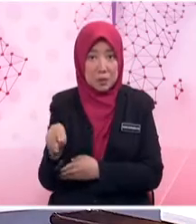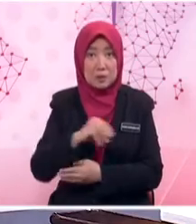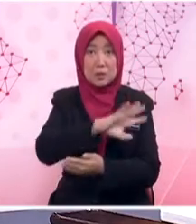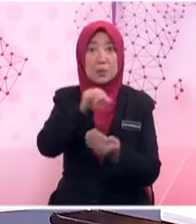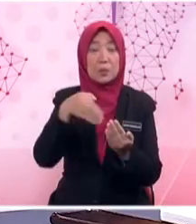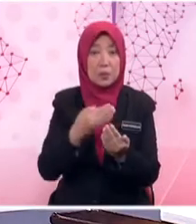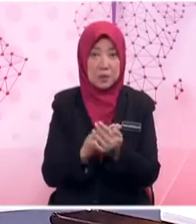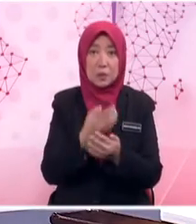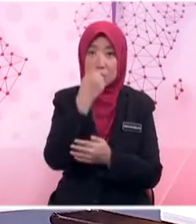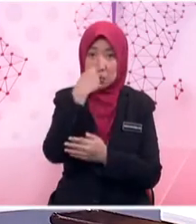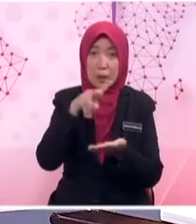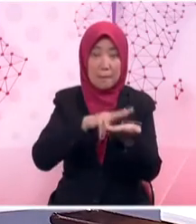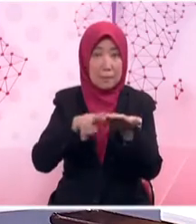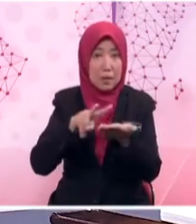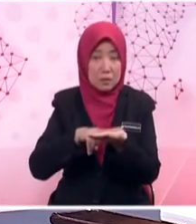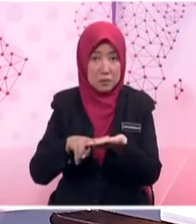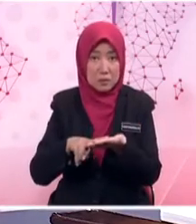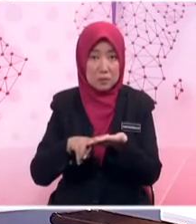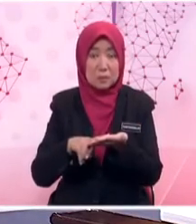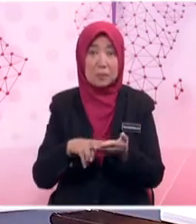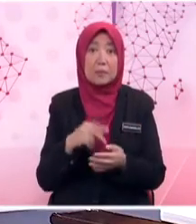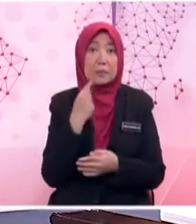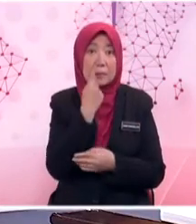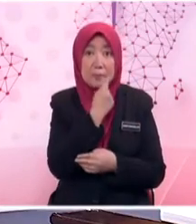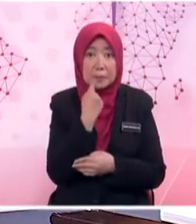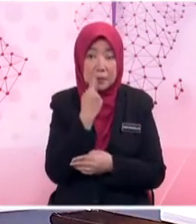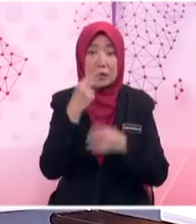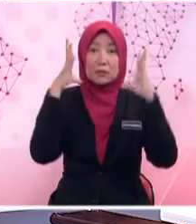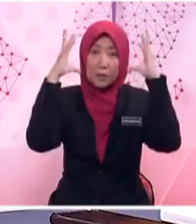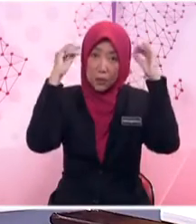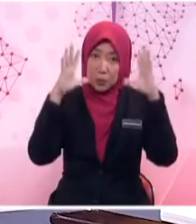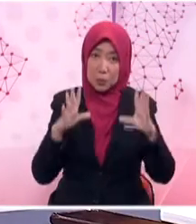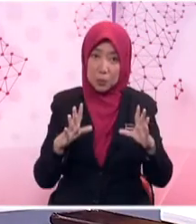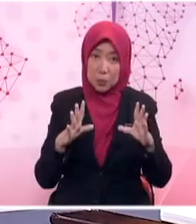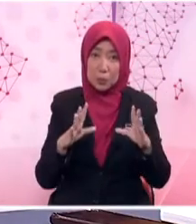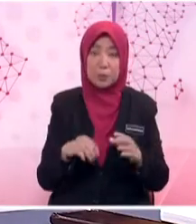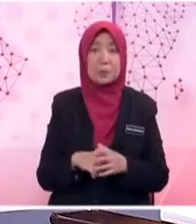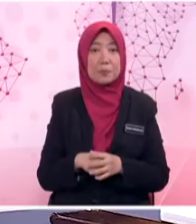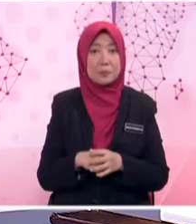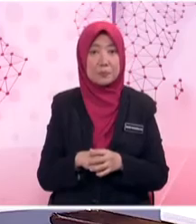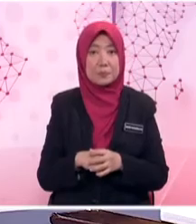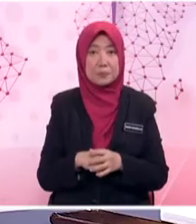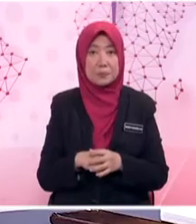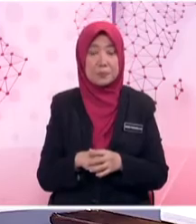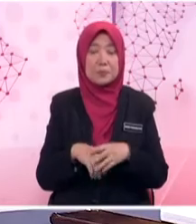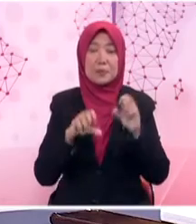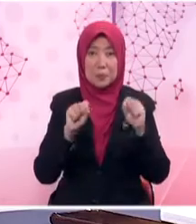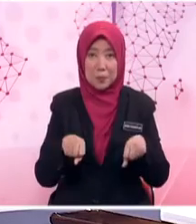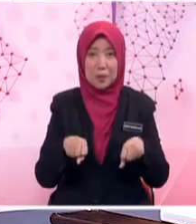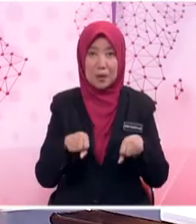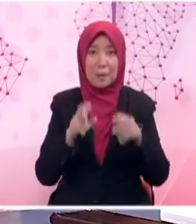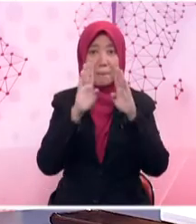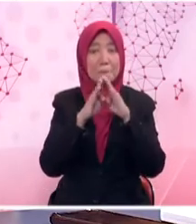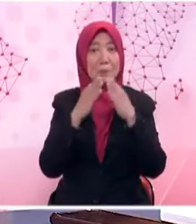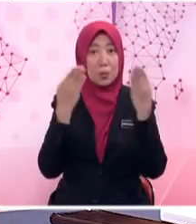gerak bibir dan mulut cikgu dan juga saya sendiri. Jadi kita dibenarkan untuk membuka